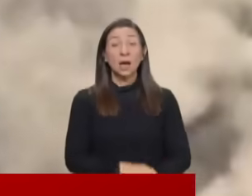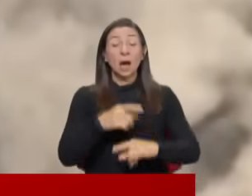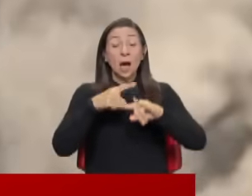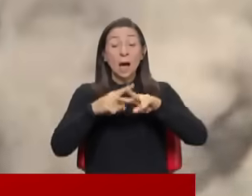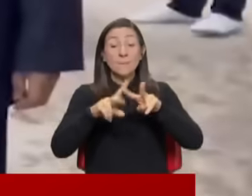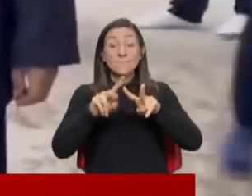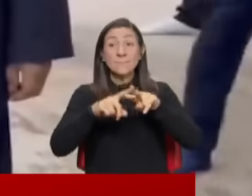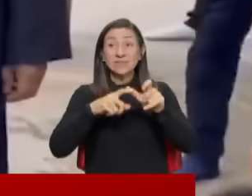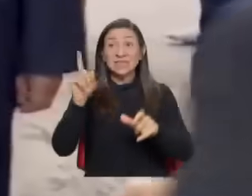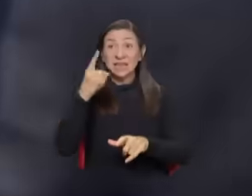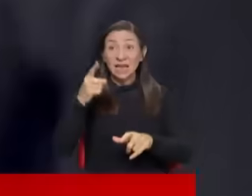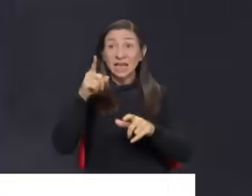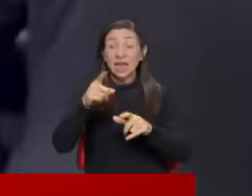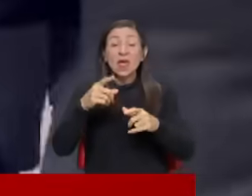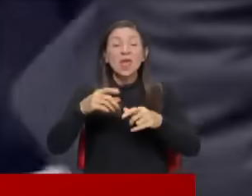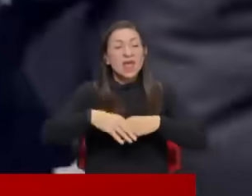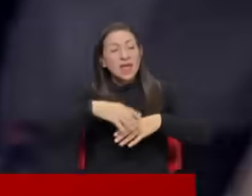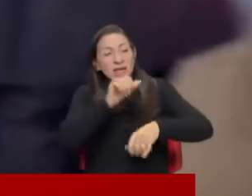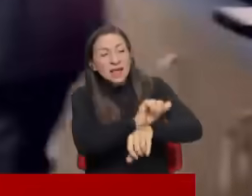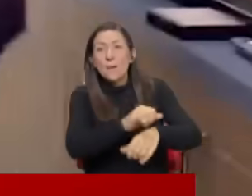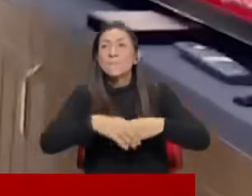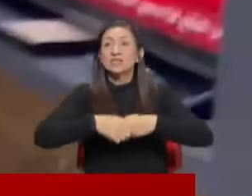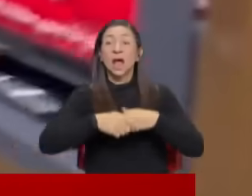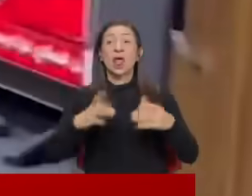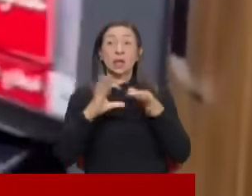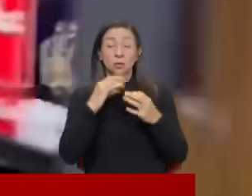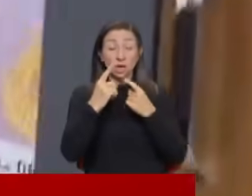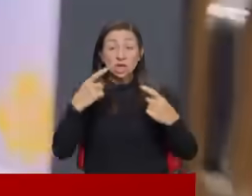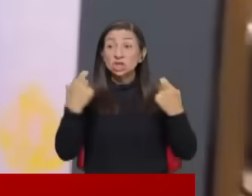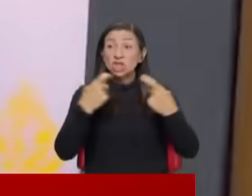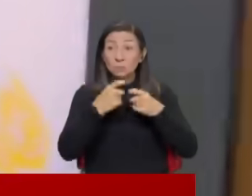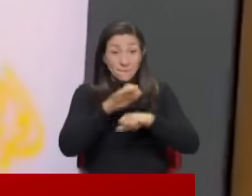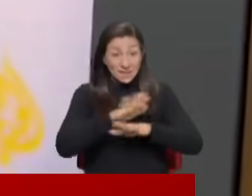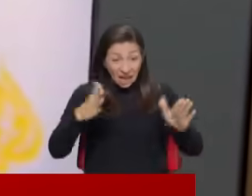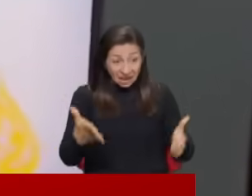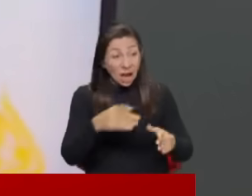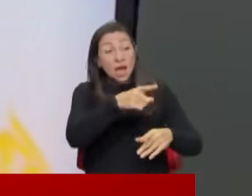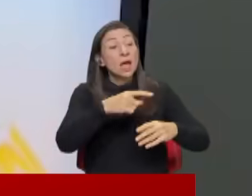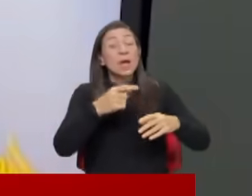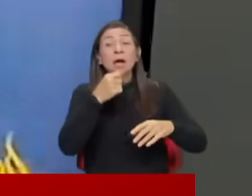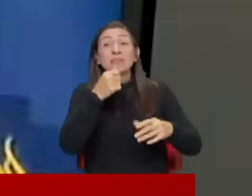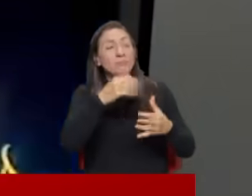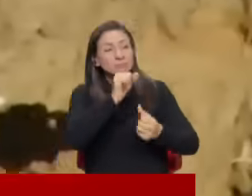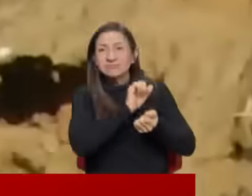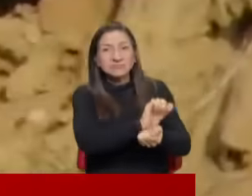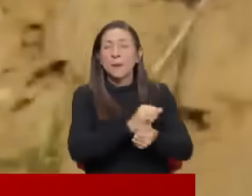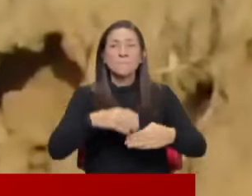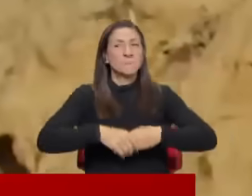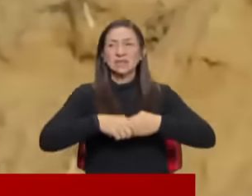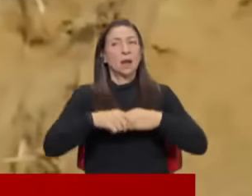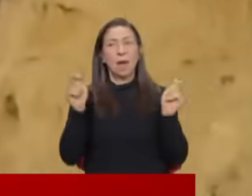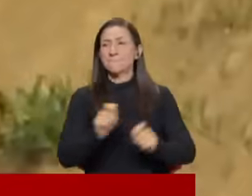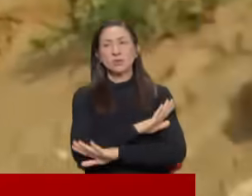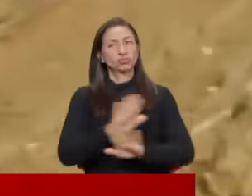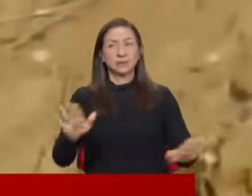Hamas lideri Haniye de rehine pazarlığı ile ilgili konuştu. Çatışma bitene kadar rehine pazarlığı yapmayacağız dedi.